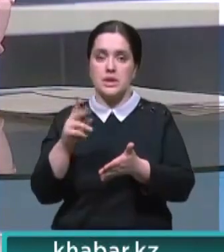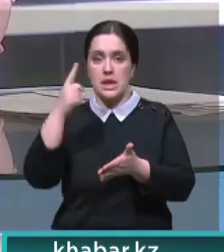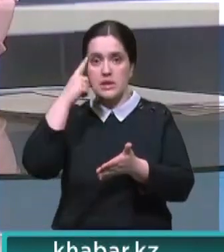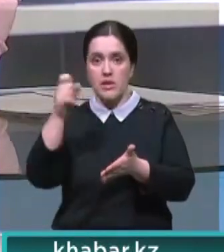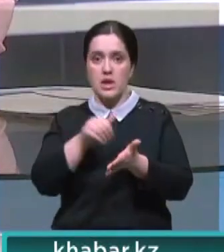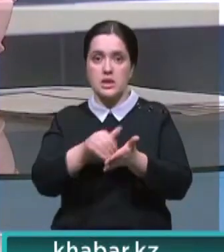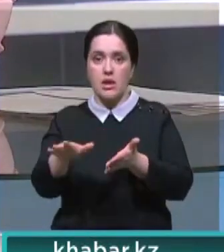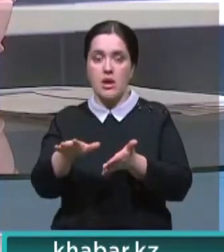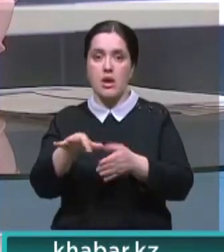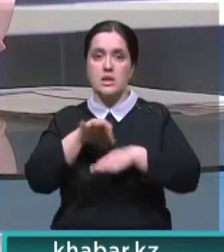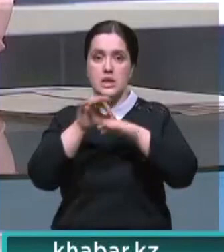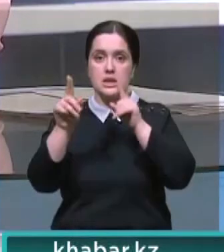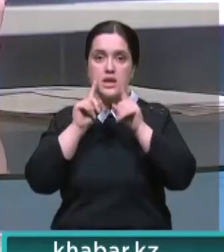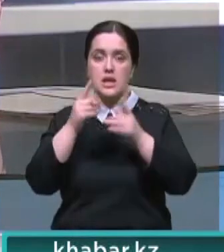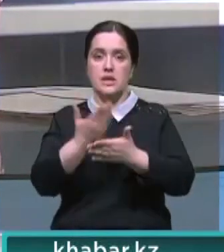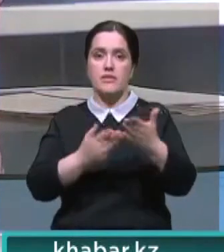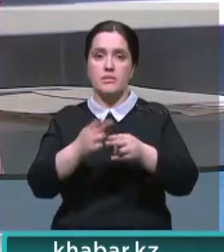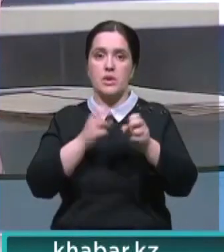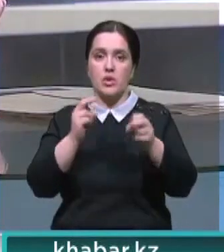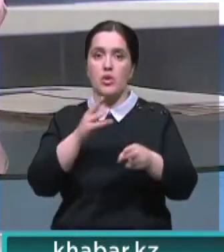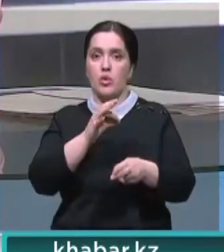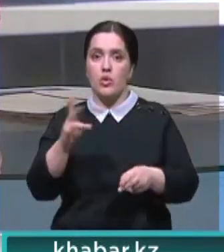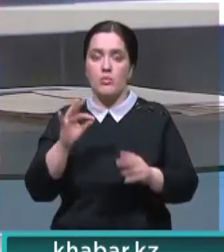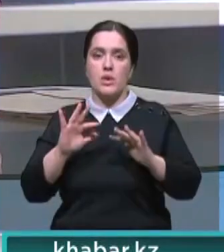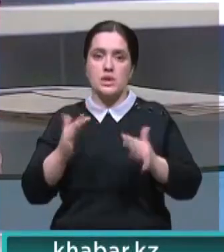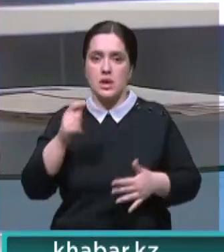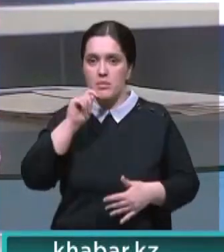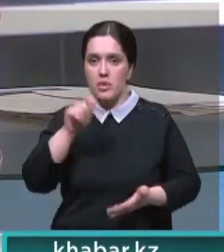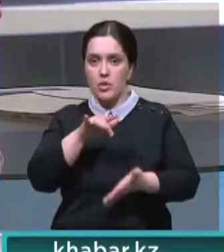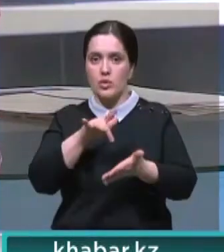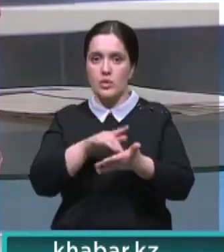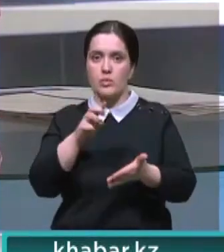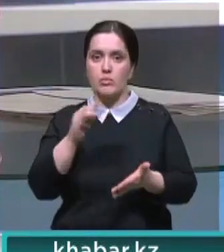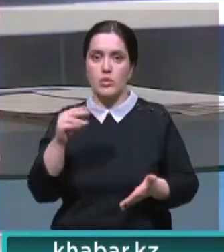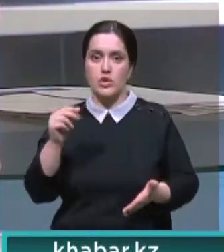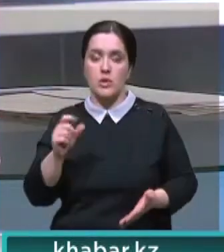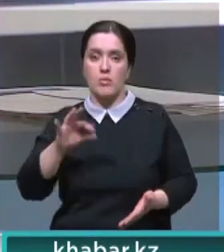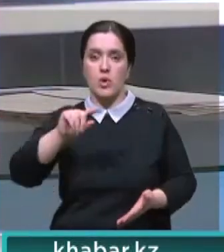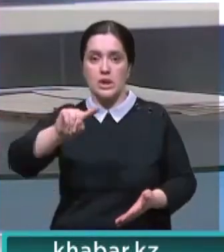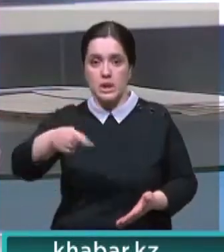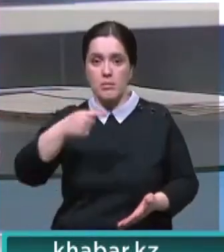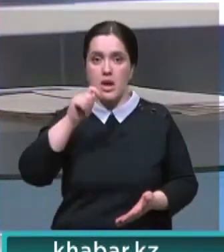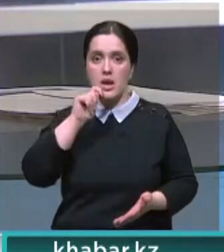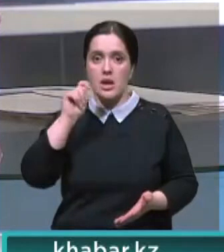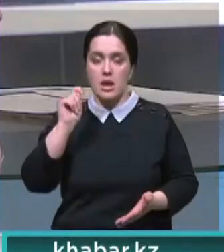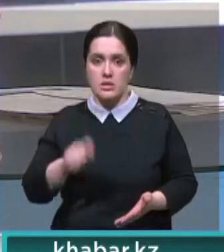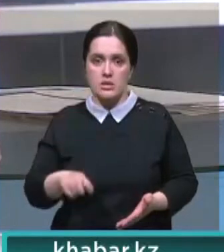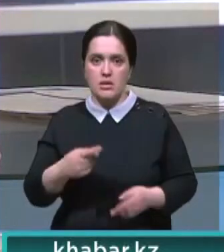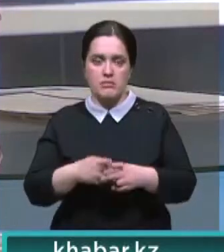что отказ в проведении заседания Совета безопасности ООН по событиям в украинском городе Бучи по требованию